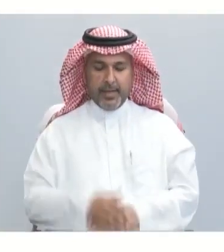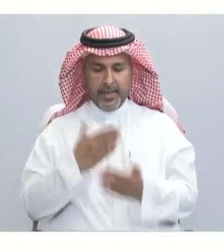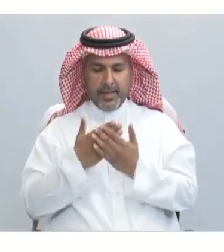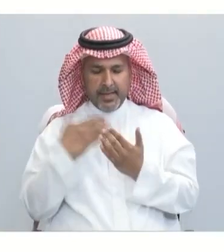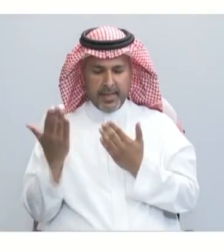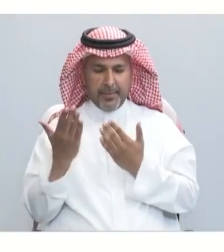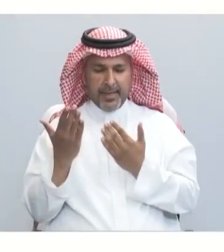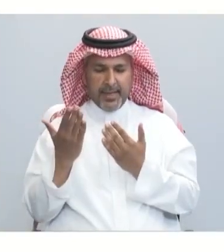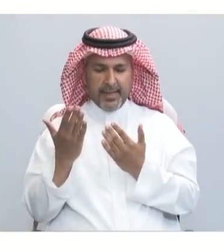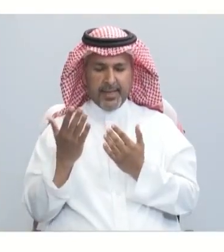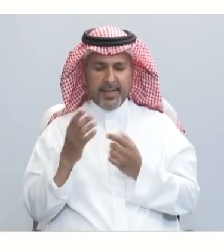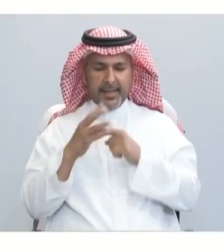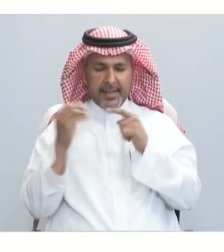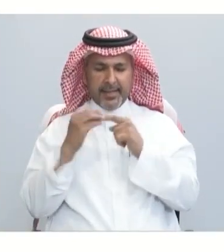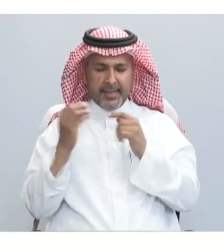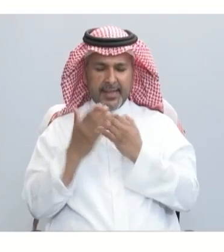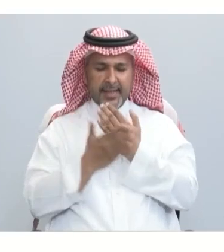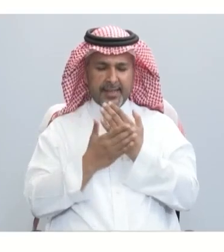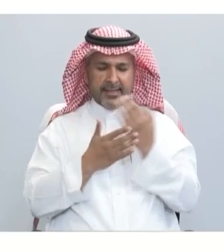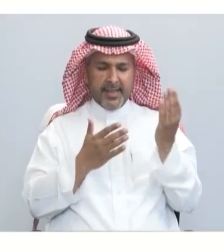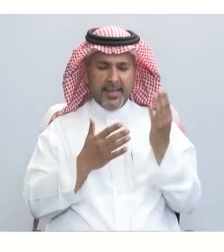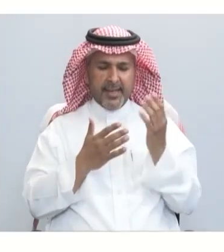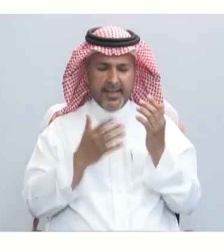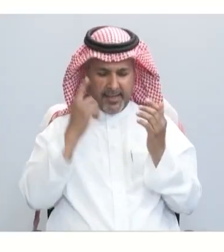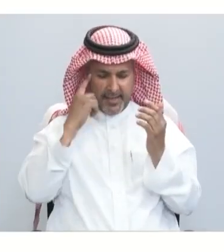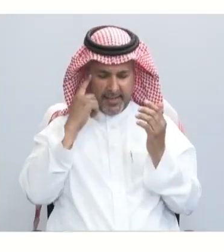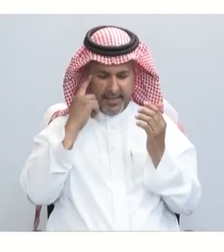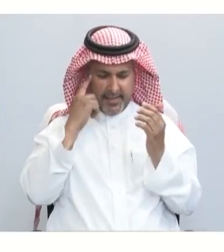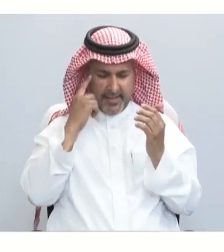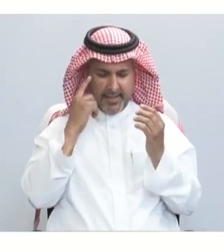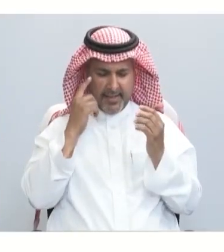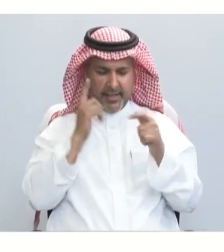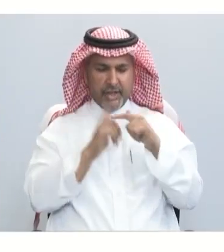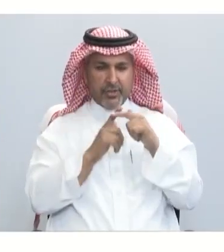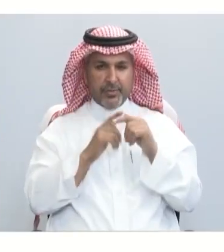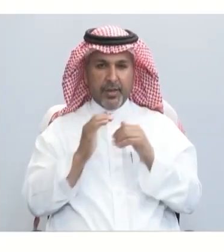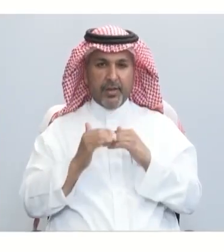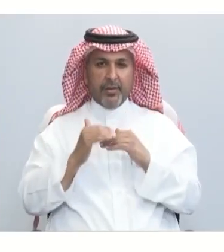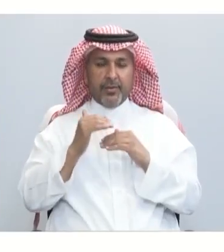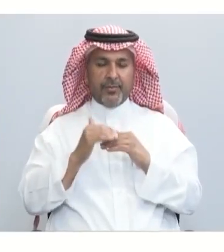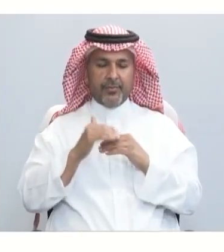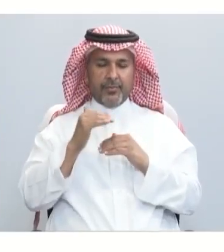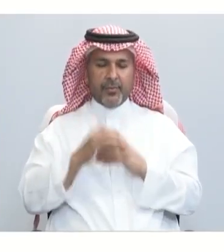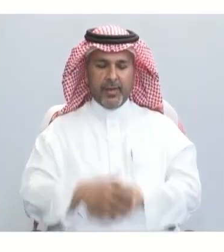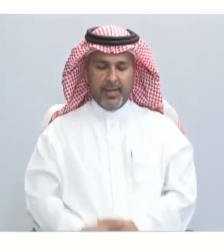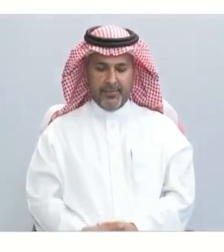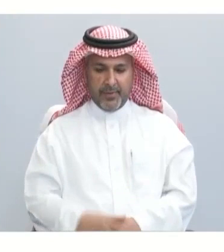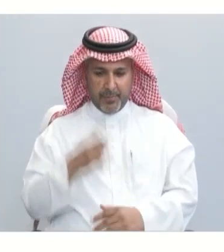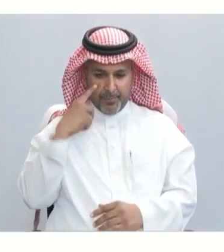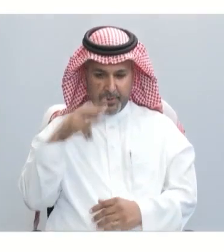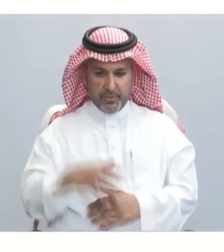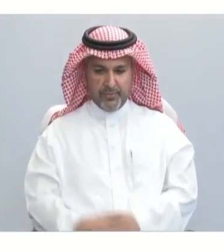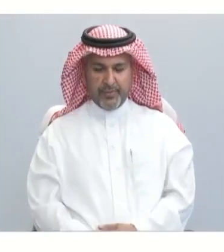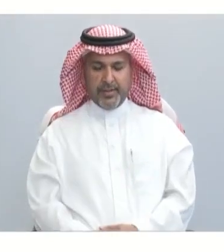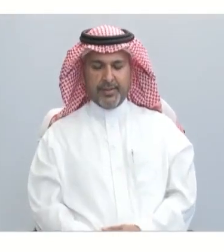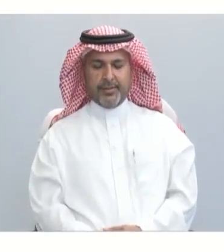يسارا نجمع الراسي لا اعلى نجمع اسفل نطرح بسط كل مما ياتي عندنا ضرب اللي هو